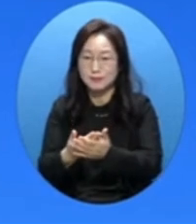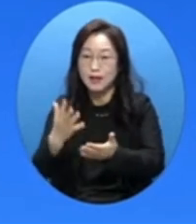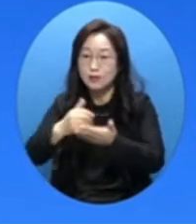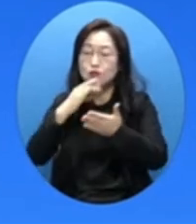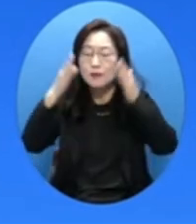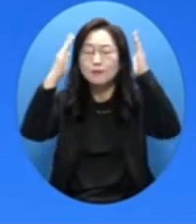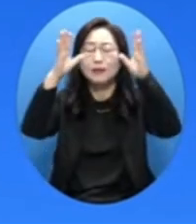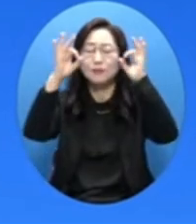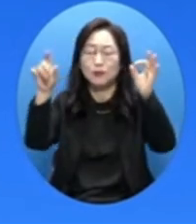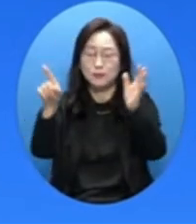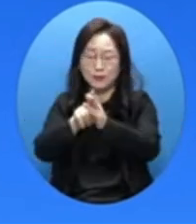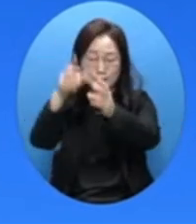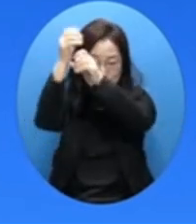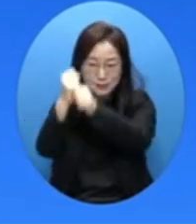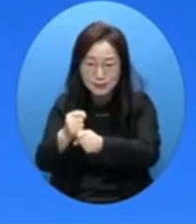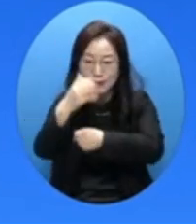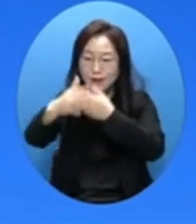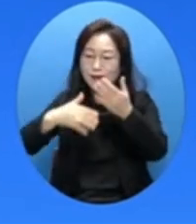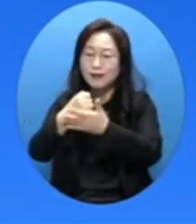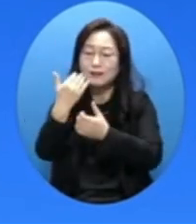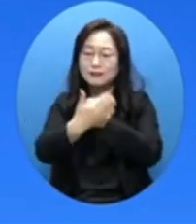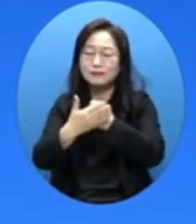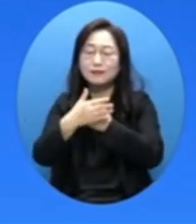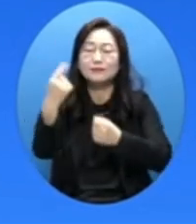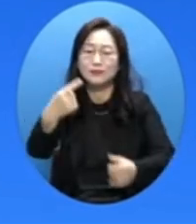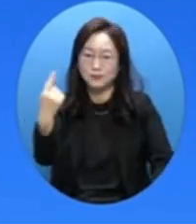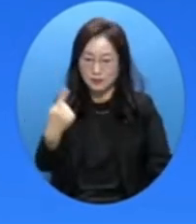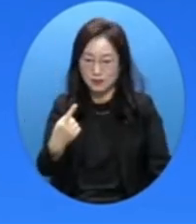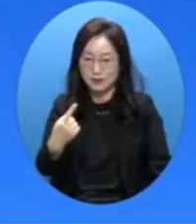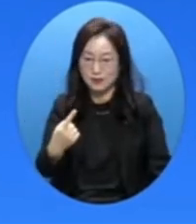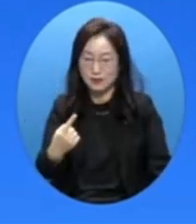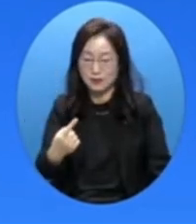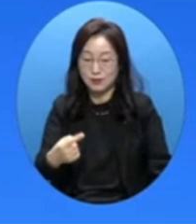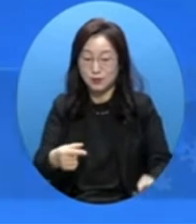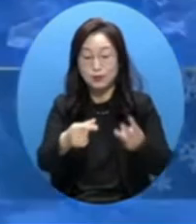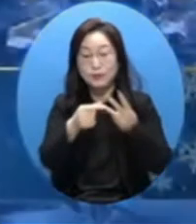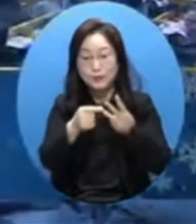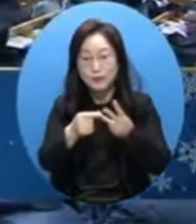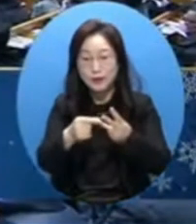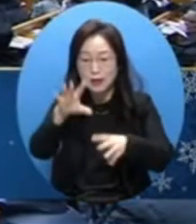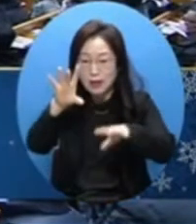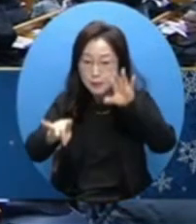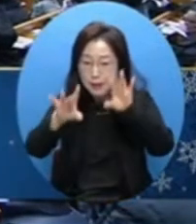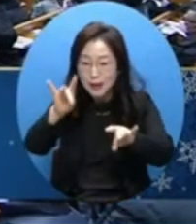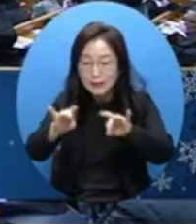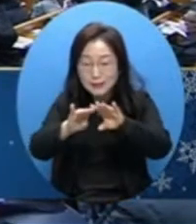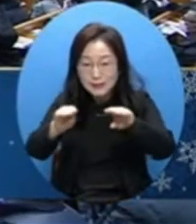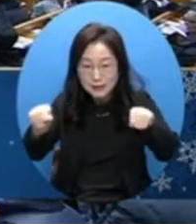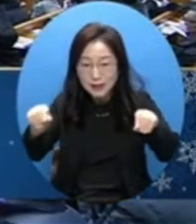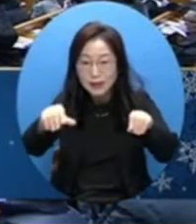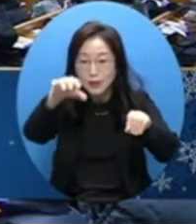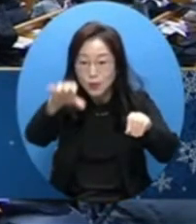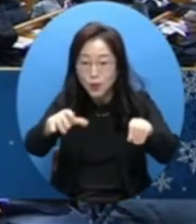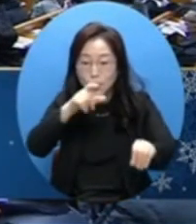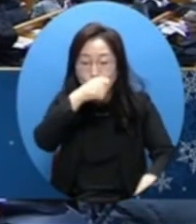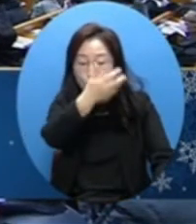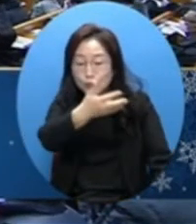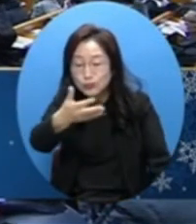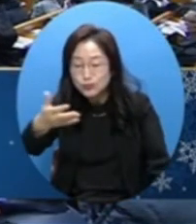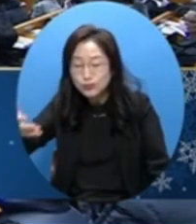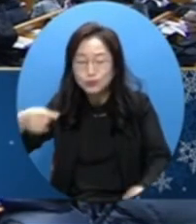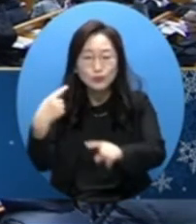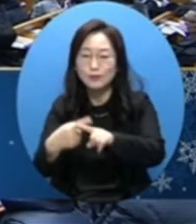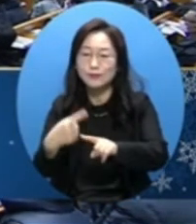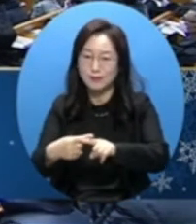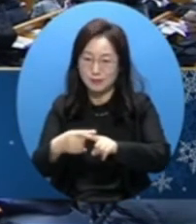주님만 바라보고 믿고 의자가 나갈 때 하나님의 은혜가 임하게 되는 것입니다. 주님은 셋째로 마른 땅에 냇물 같은 분이라고 성경은